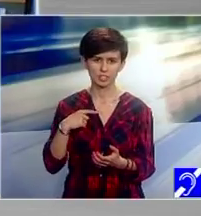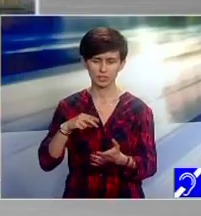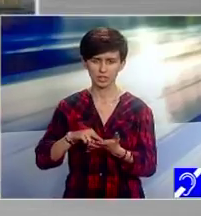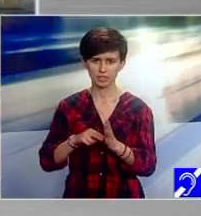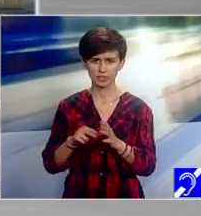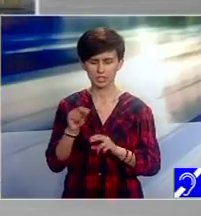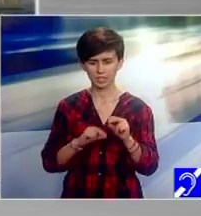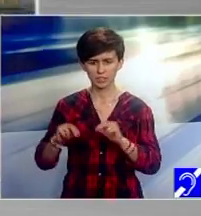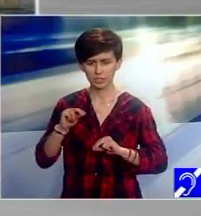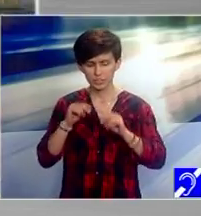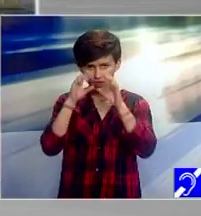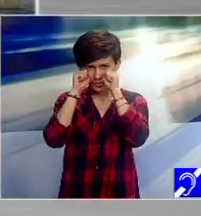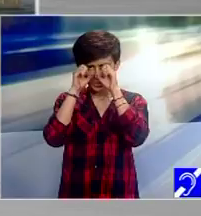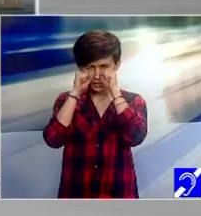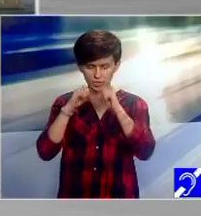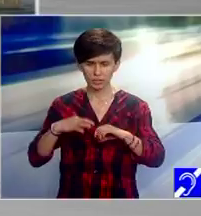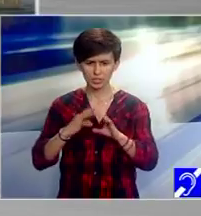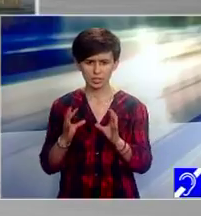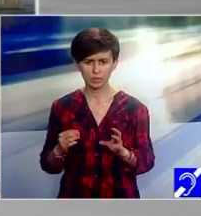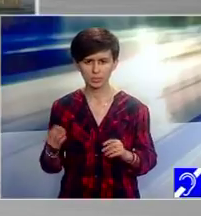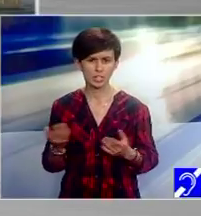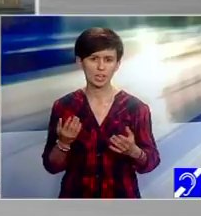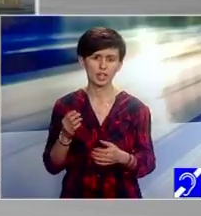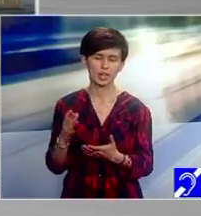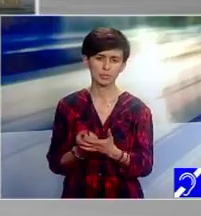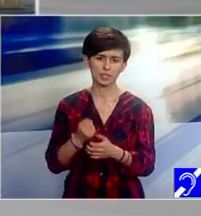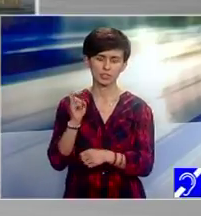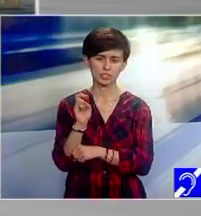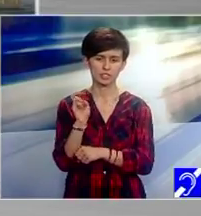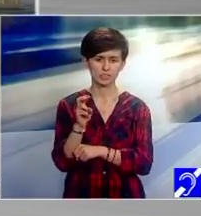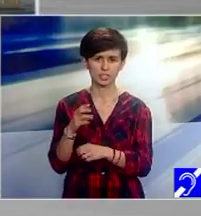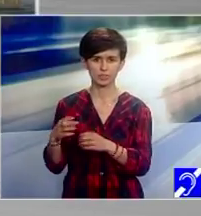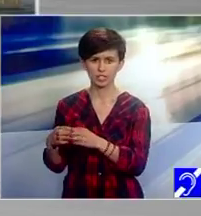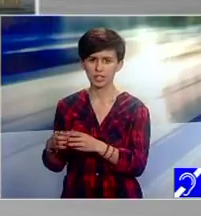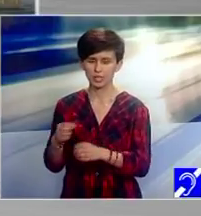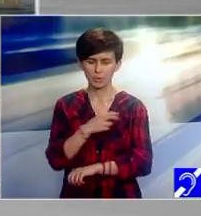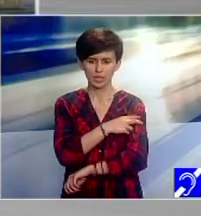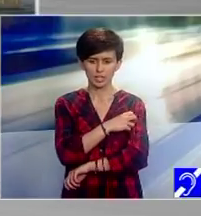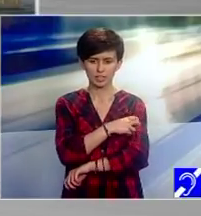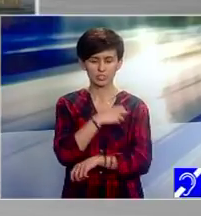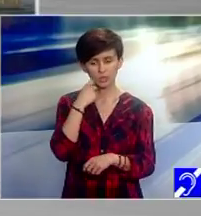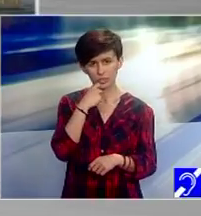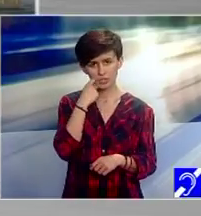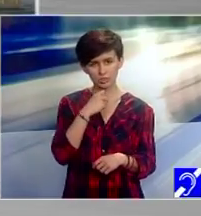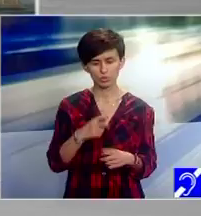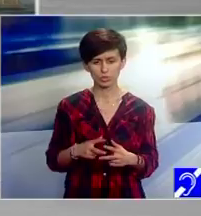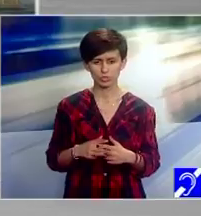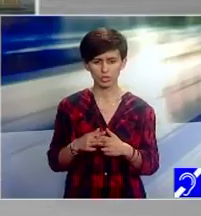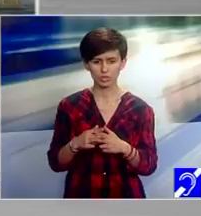Nevăzători din România, la care am reușit să înscriem și echipa liceului din Cluj, cu